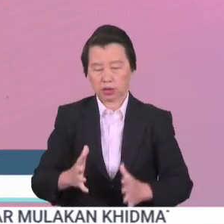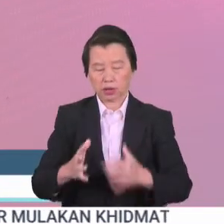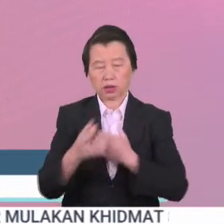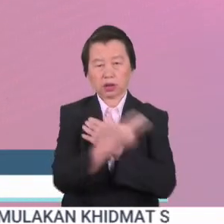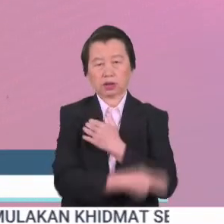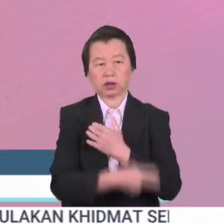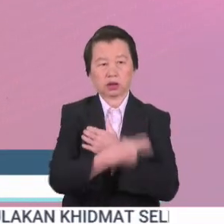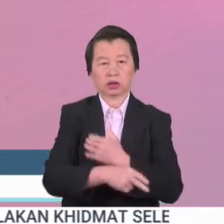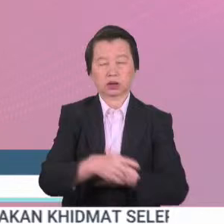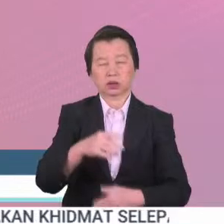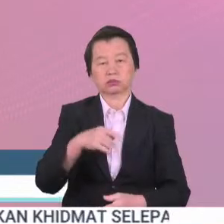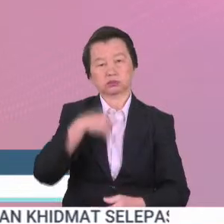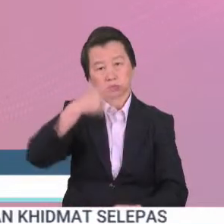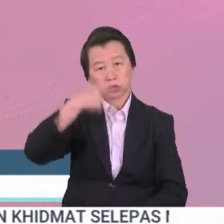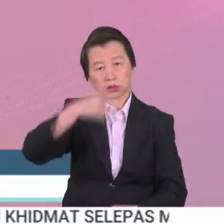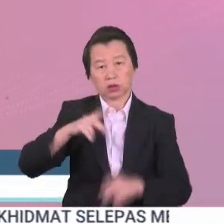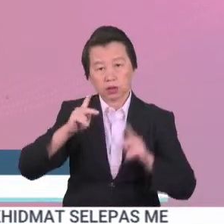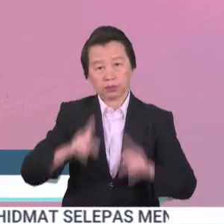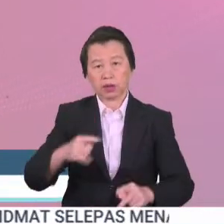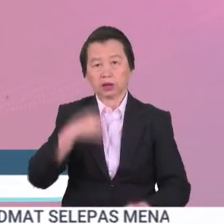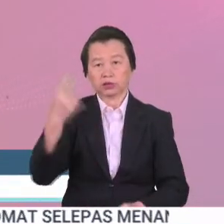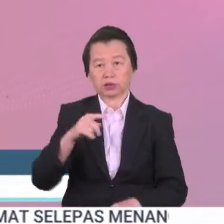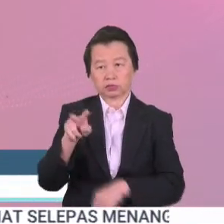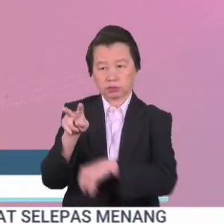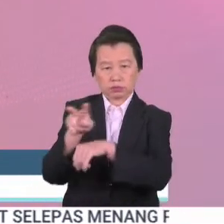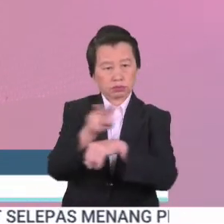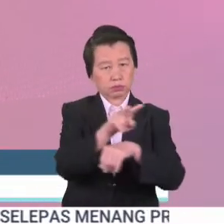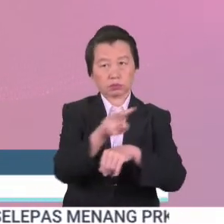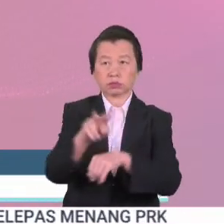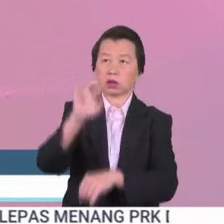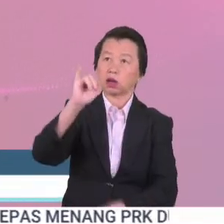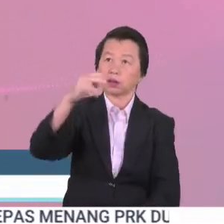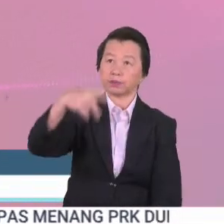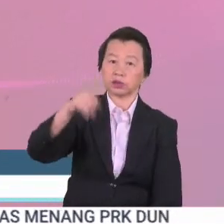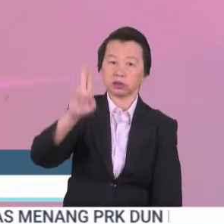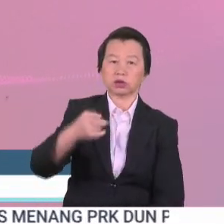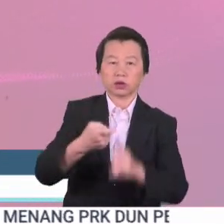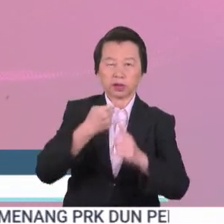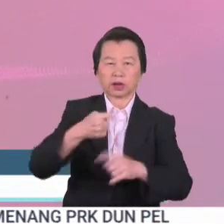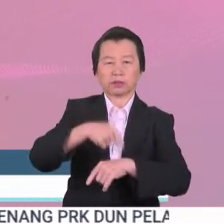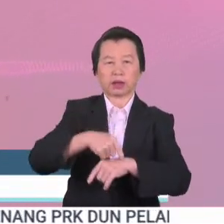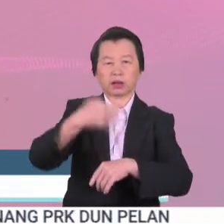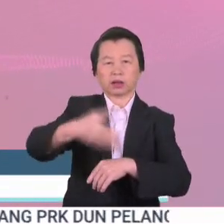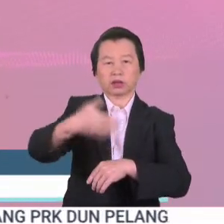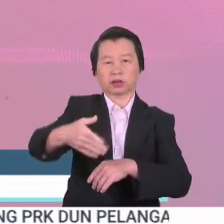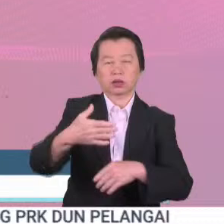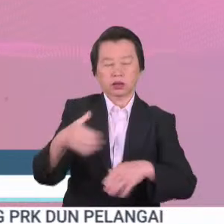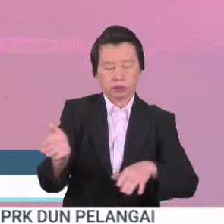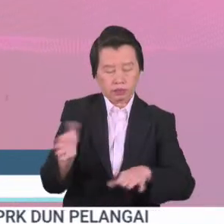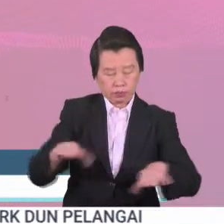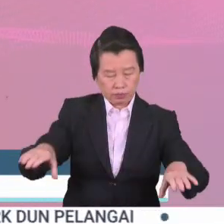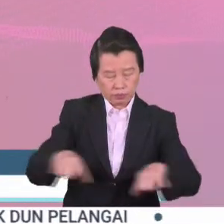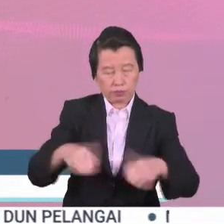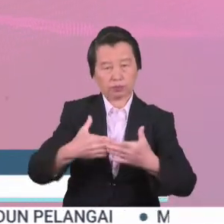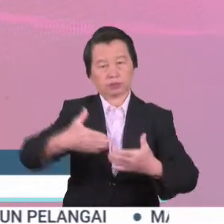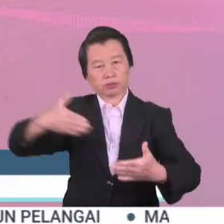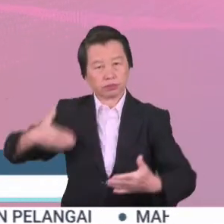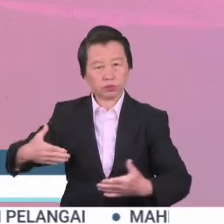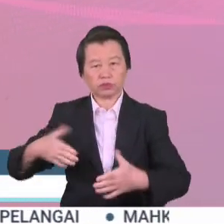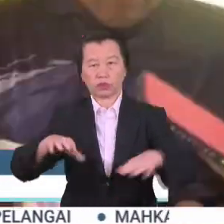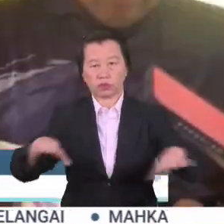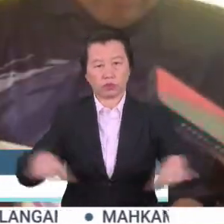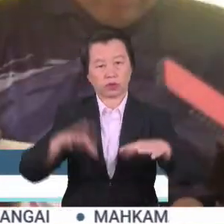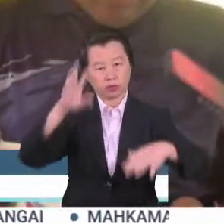dat Dr R Abdul Rahman berkata pihaknya sentiasa memantau perkembangan Ipu dari semasa ke semasa sebelum membuat sebarang keputusan